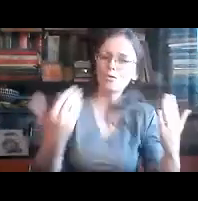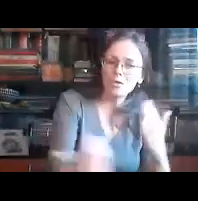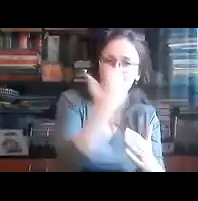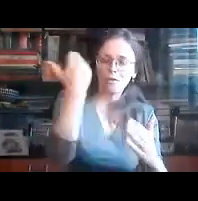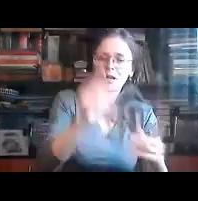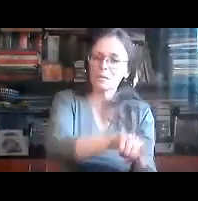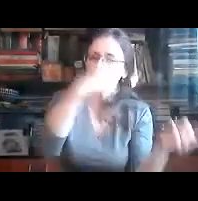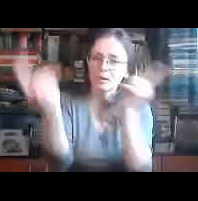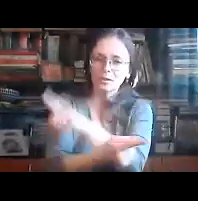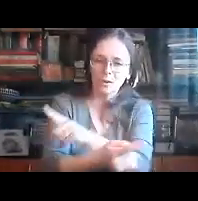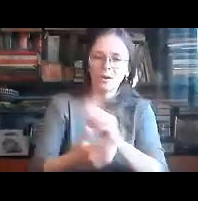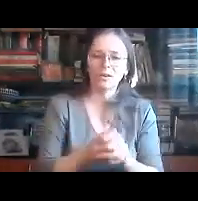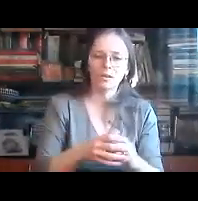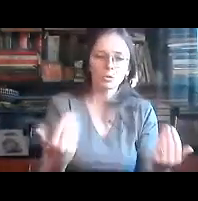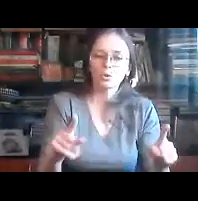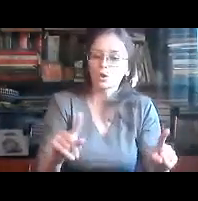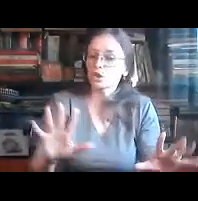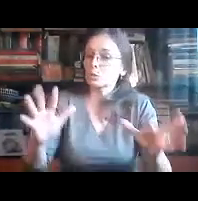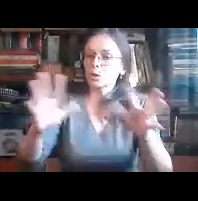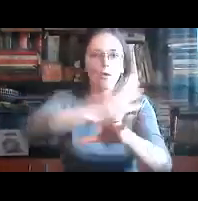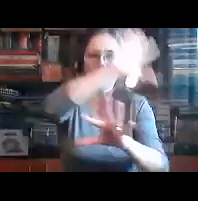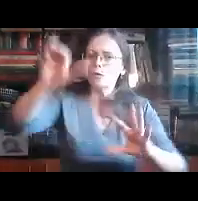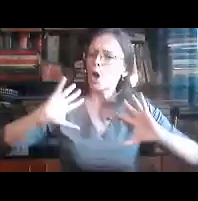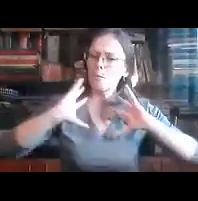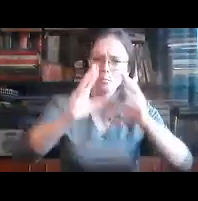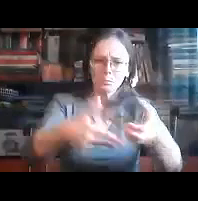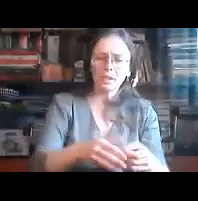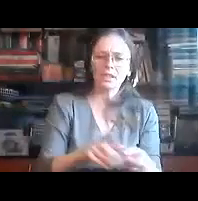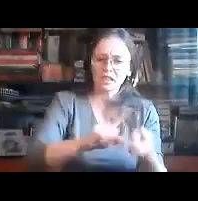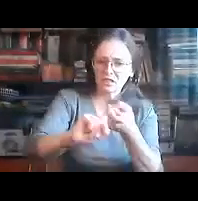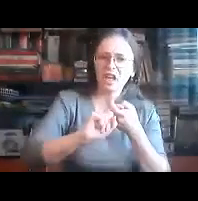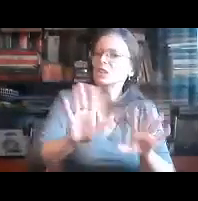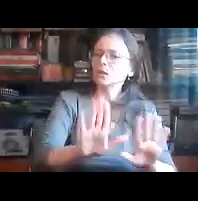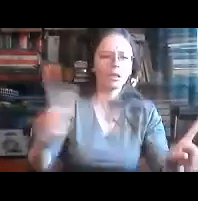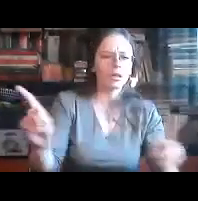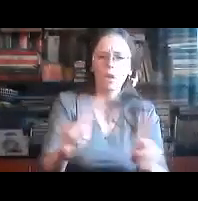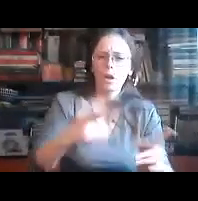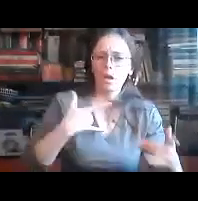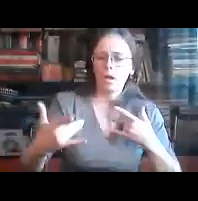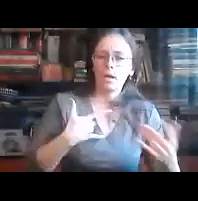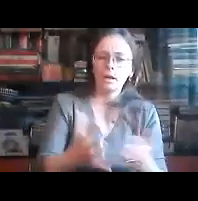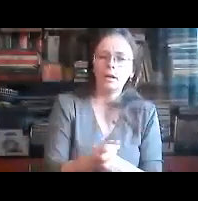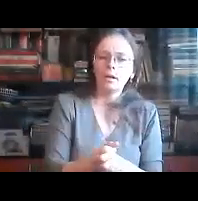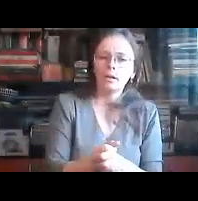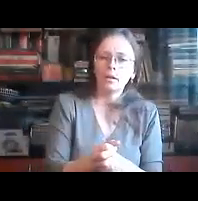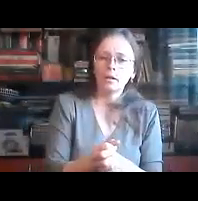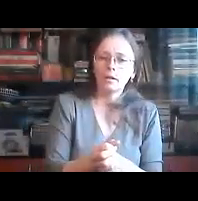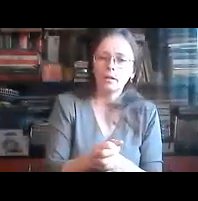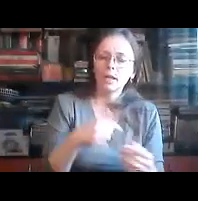происходит во всем мире, да. И я слежу за телеграм-каналом